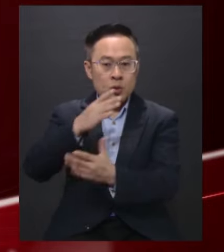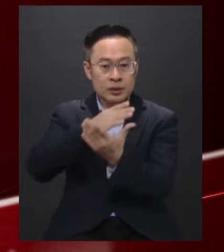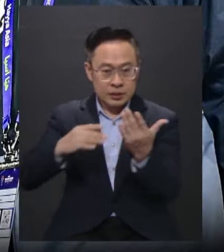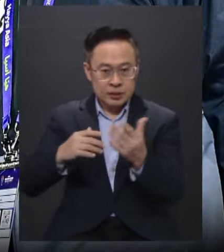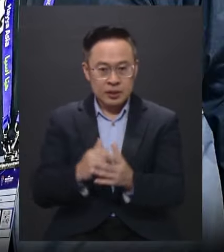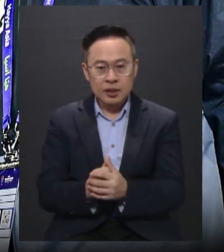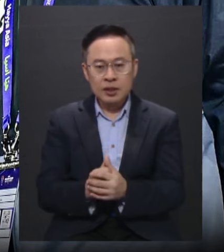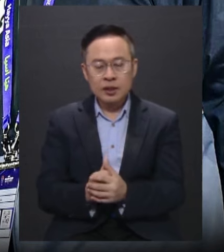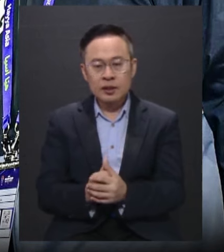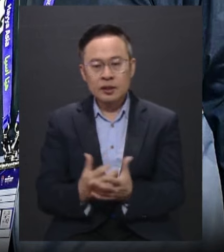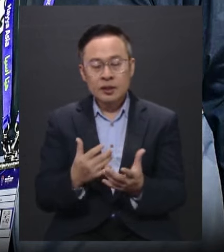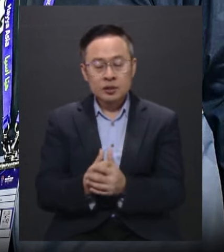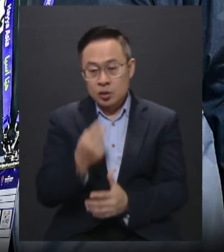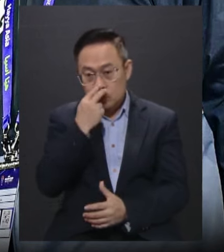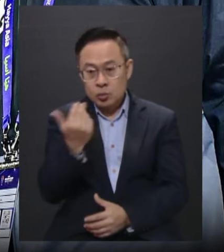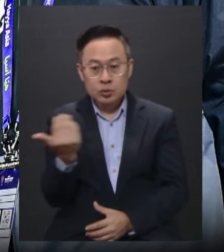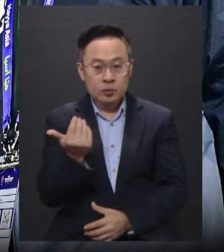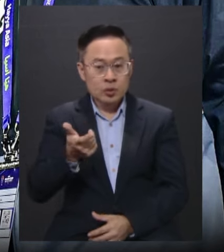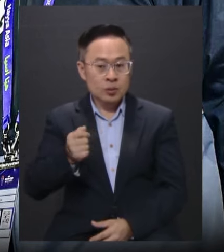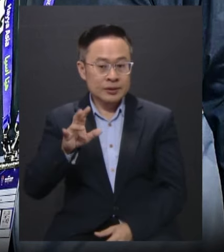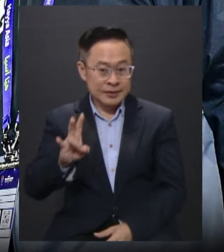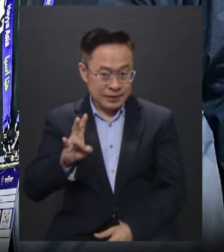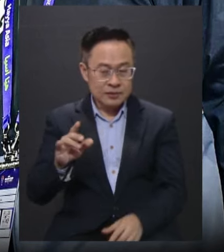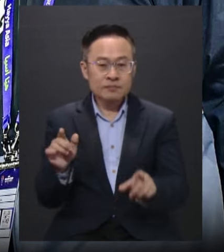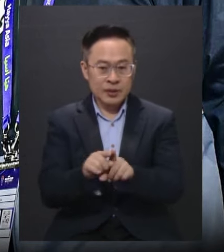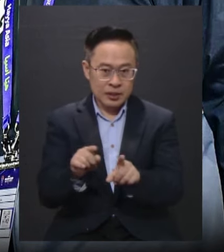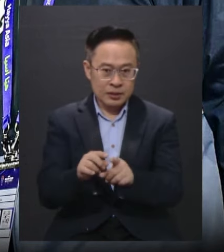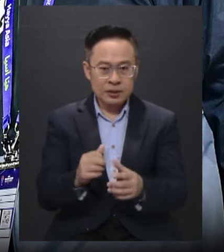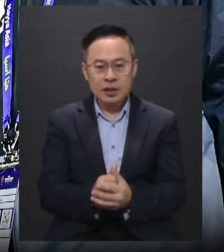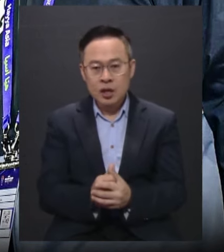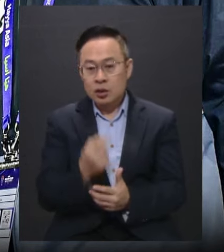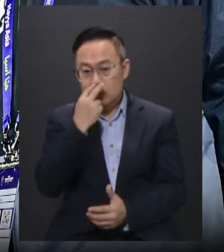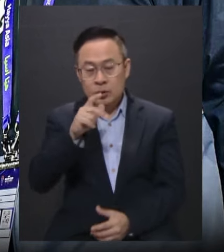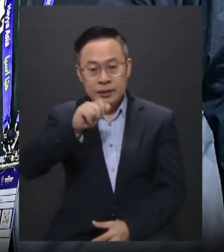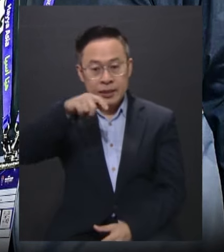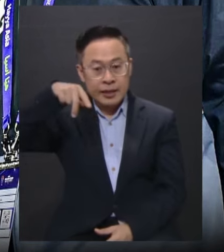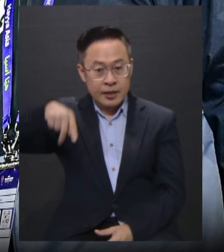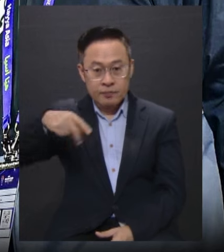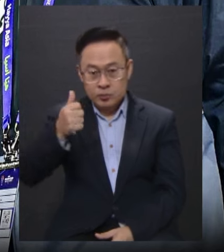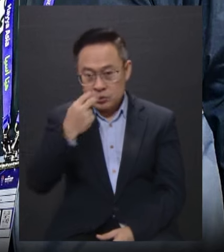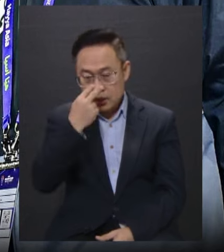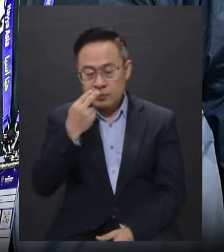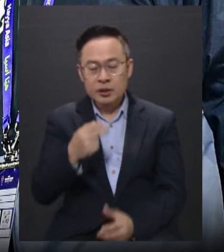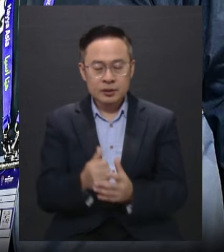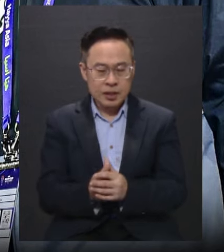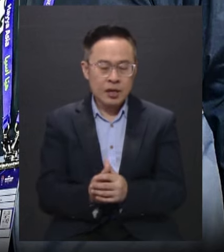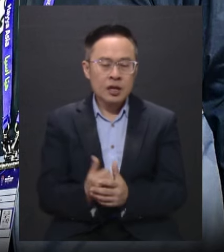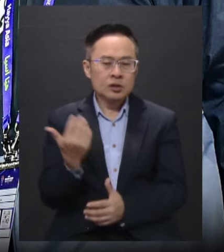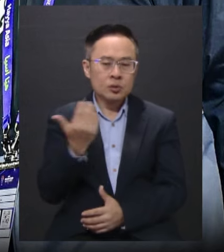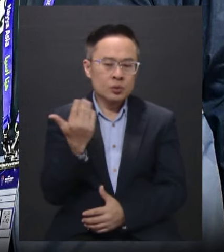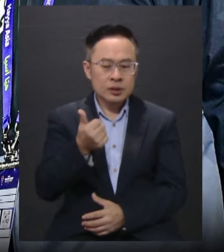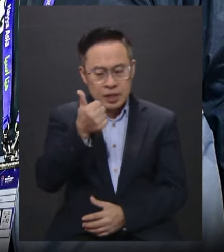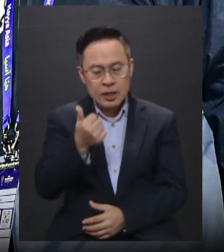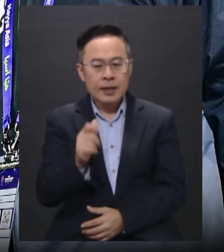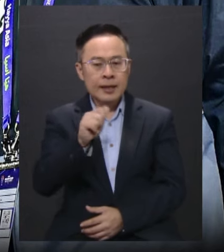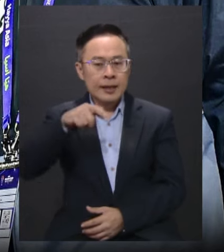คะที่ Sport 7ร่วมถ่ายทอดสดเช่นเดียวกันเหมือนเคยนะคะแล้วก็สามารถติดตามการถ่ายทอดสดได้สะดวกชมผ่านทางทีวีก็ชมผ่านทางทีวี